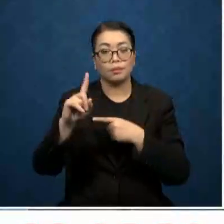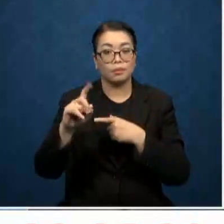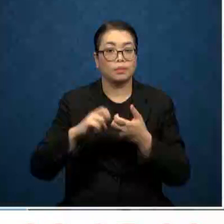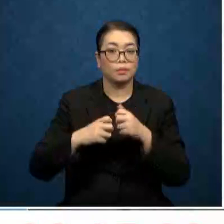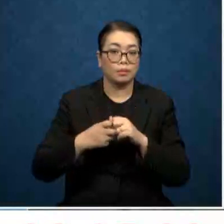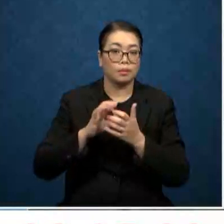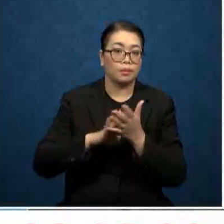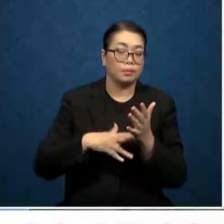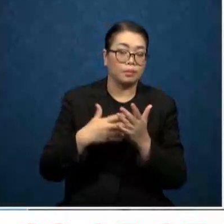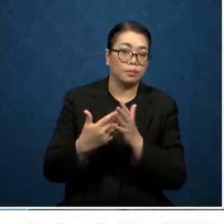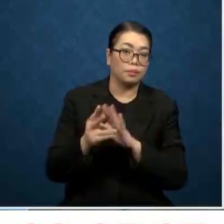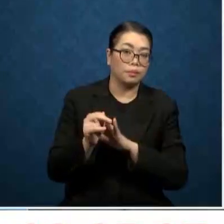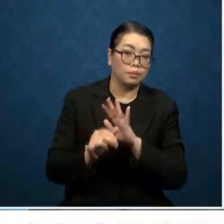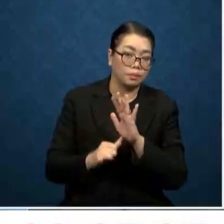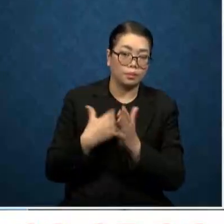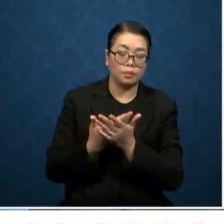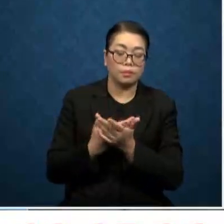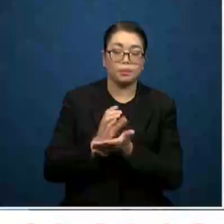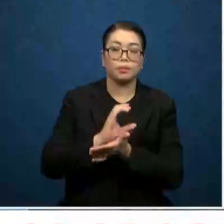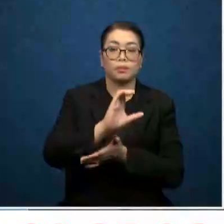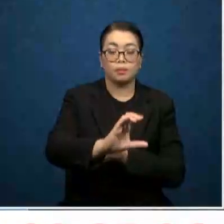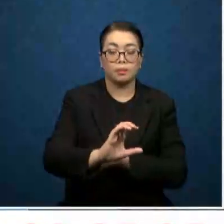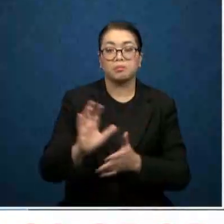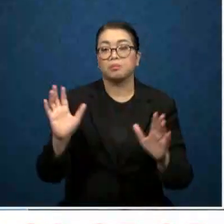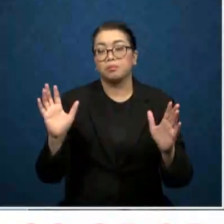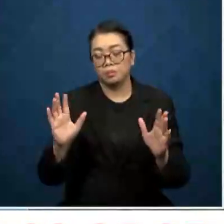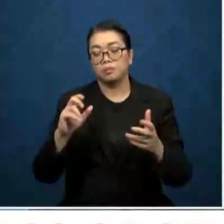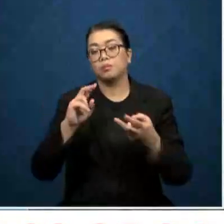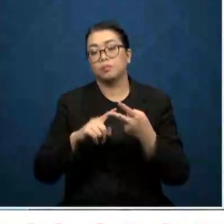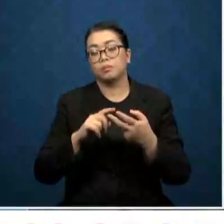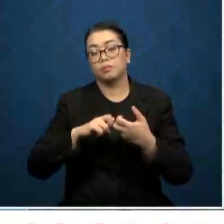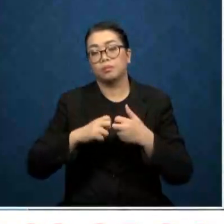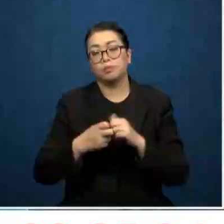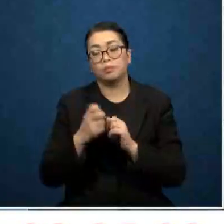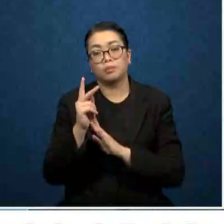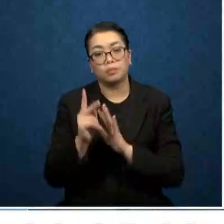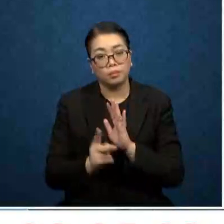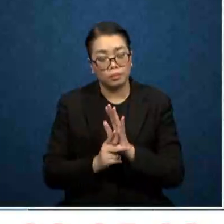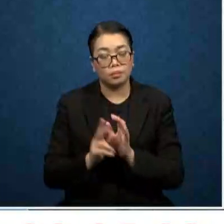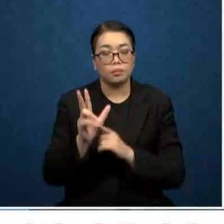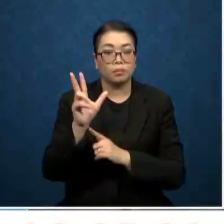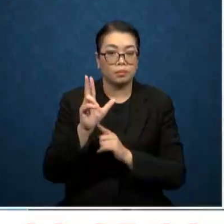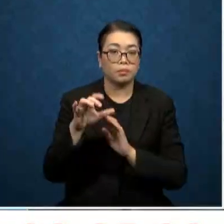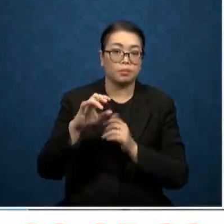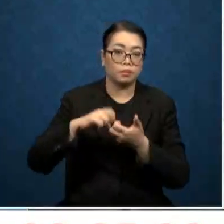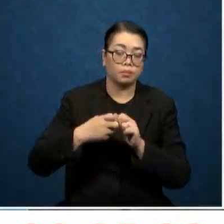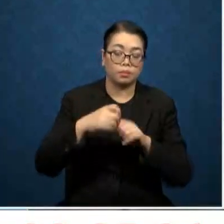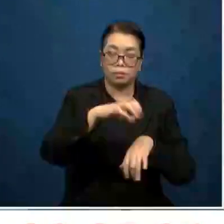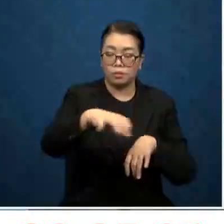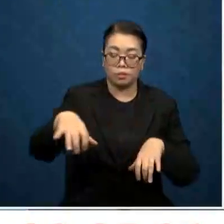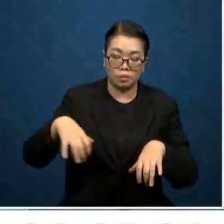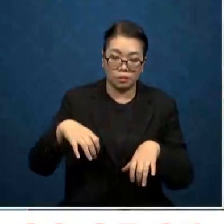ด้านนโยบายและแผนปัญหาด้านกฎหมายปัญหาด้านหน่วยงานที่เกี่ยว